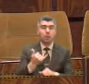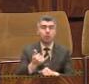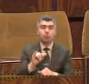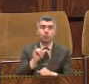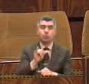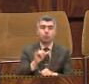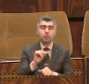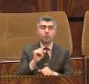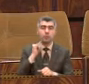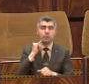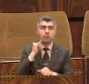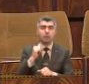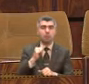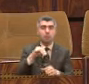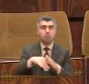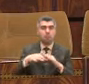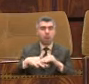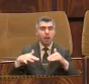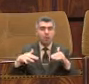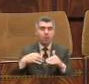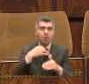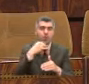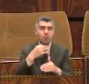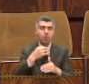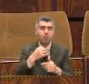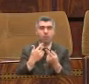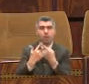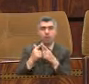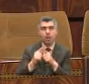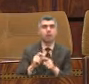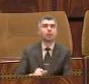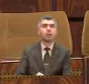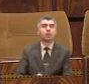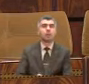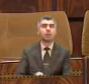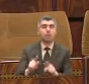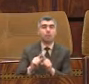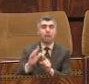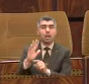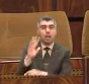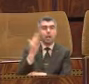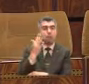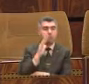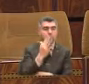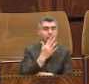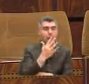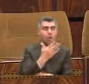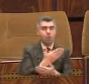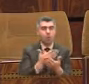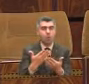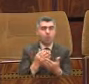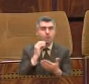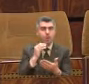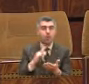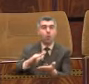النضالي والترافعي داخل هذه القبه، حول اللوبي الشره الذي يقتات على غابات الارز ومقالع الرمال باقليم